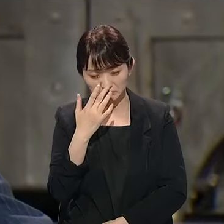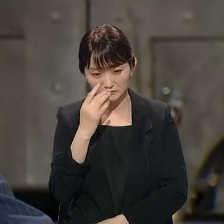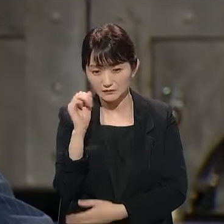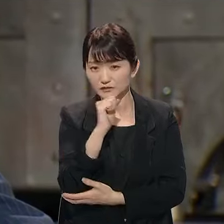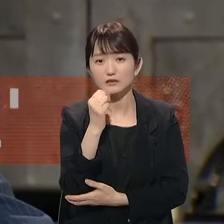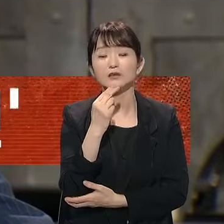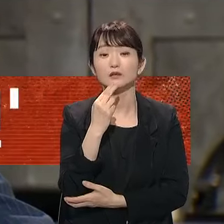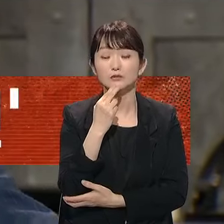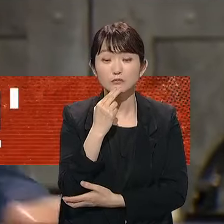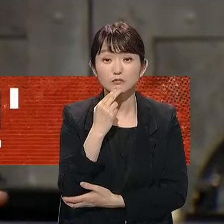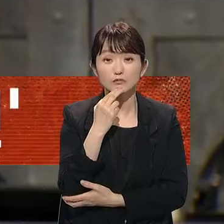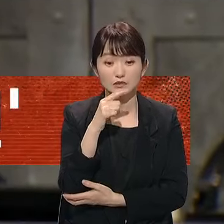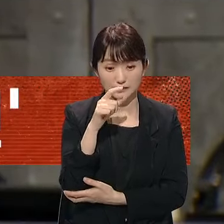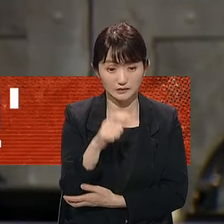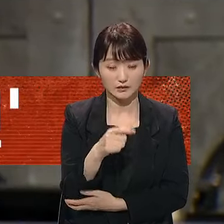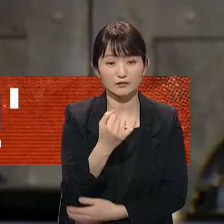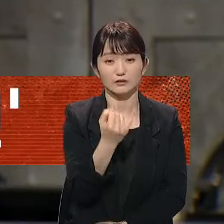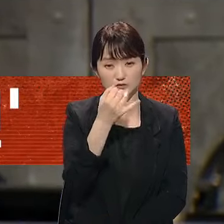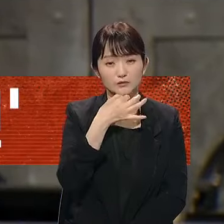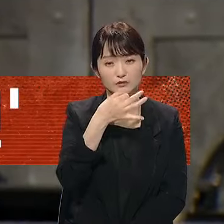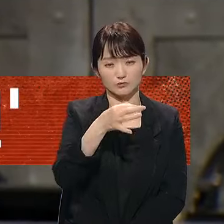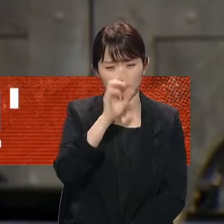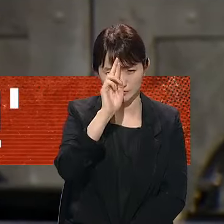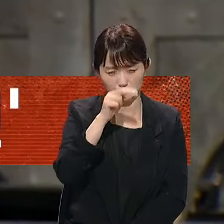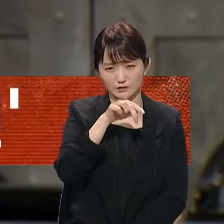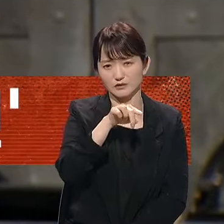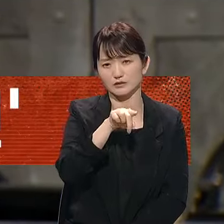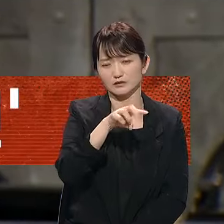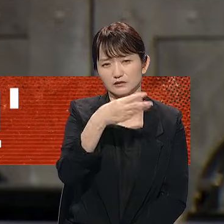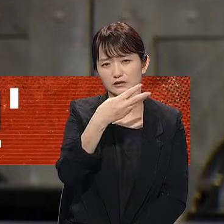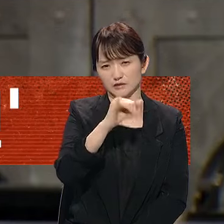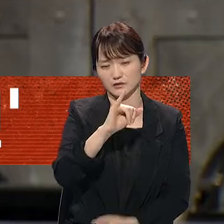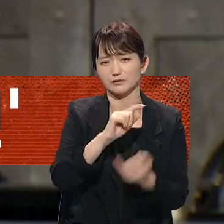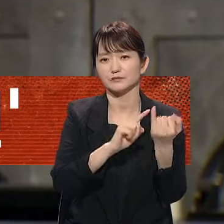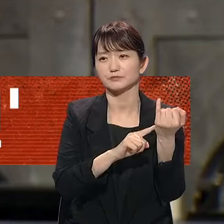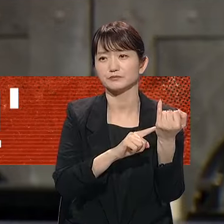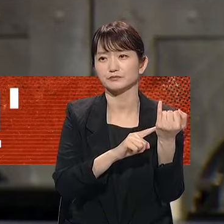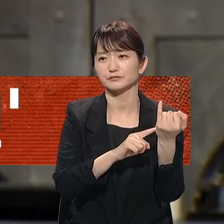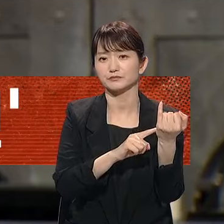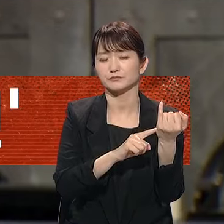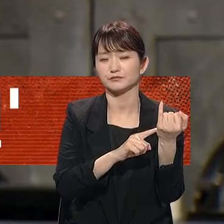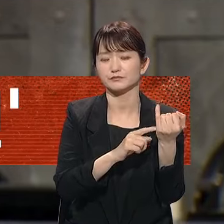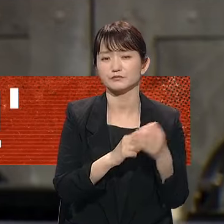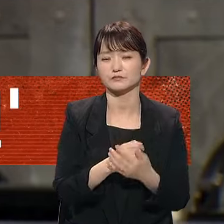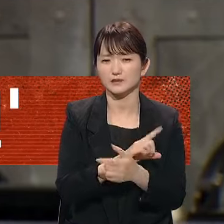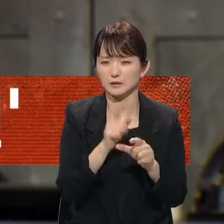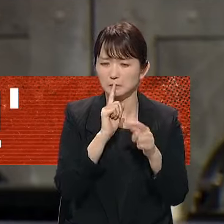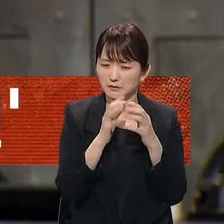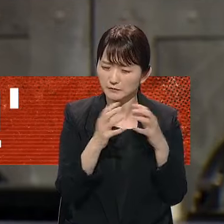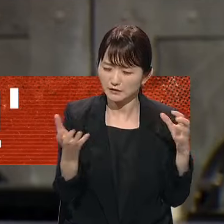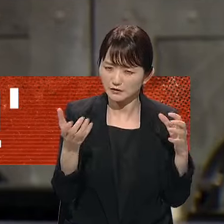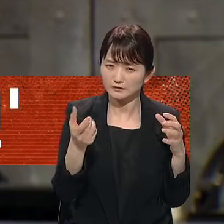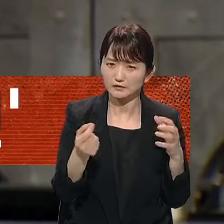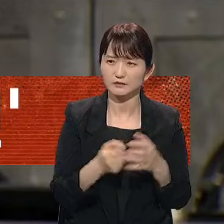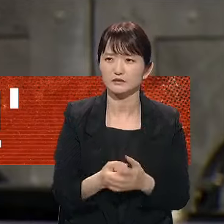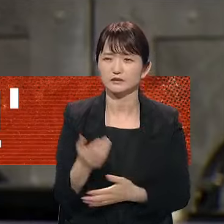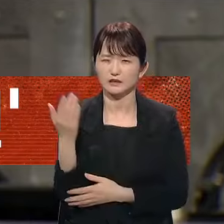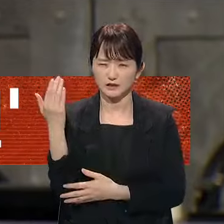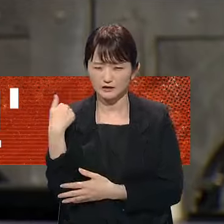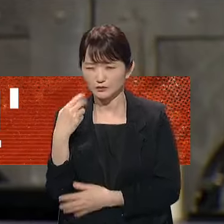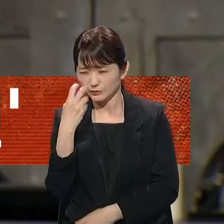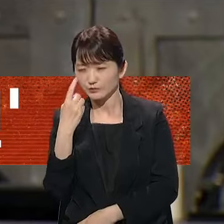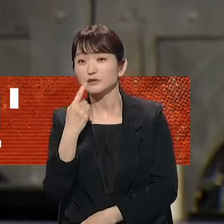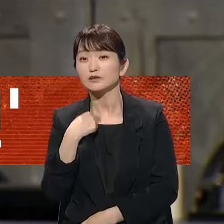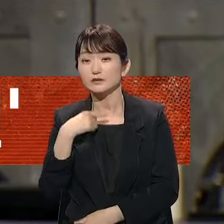박세리 선수입니다 그런데 이제 여러 가지 얘기가 나오고 있다가 이전부터 함께 뭐 현장에서 많이 취재를 했던 기자 한 분이